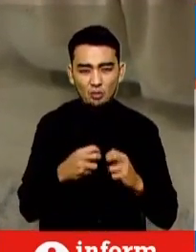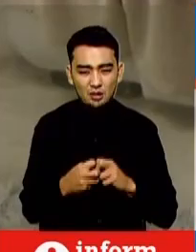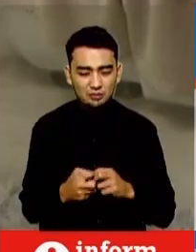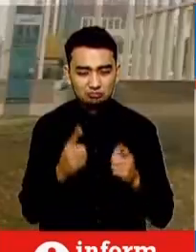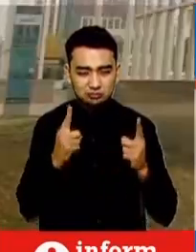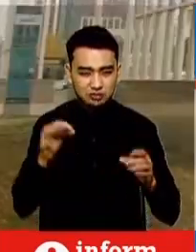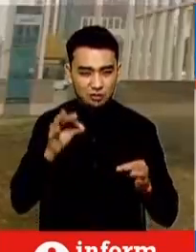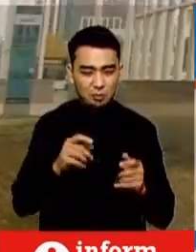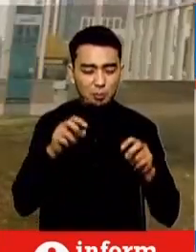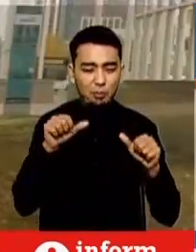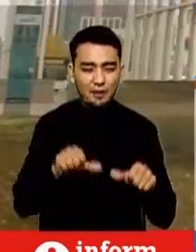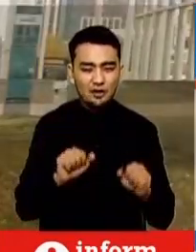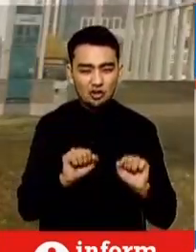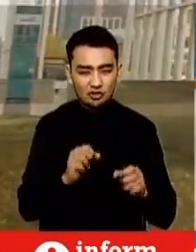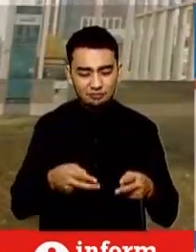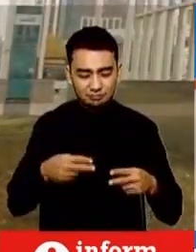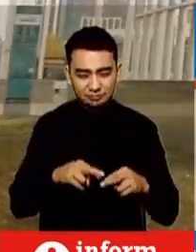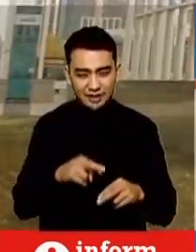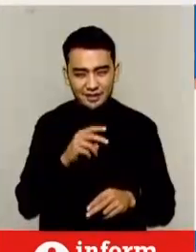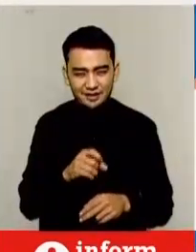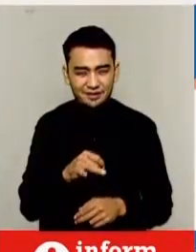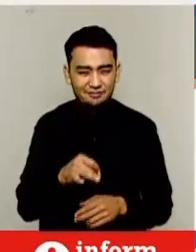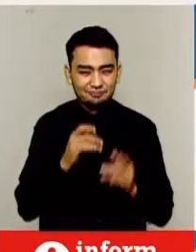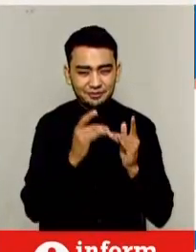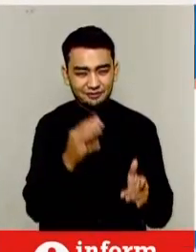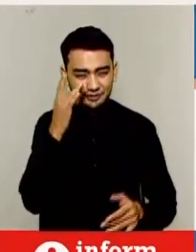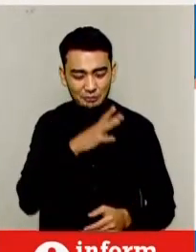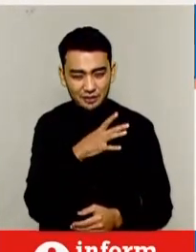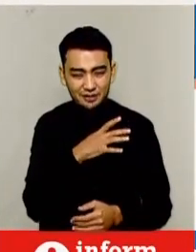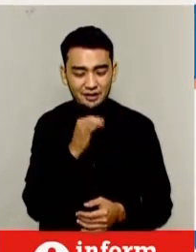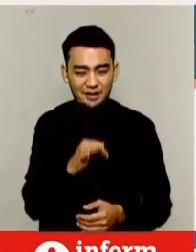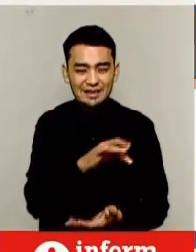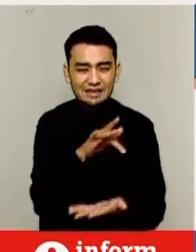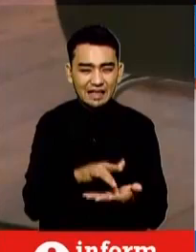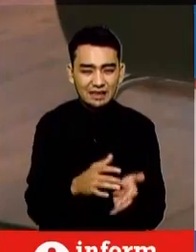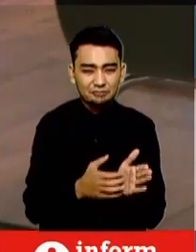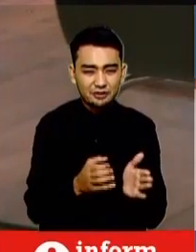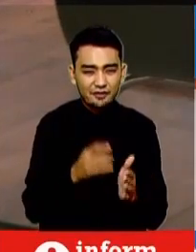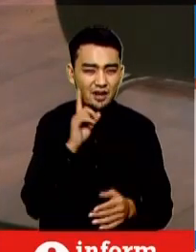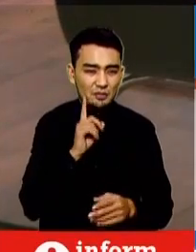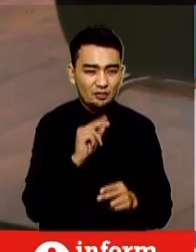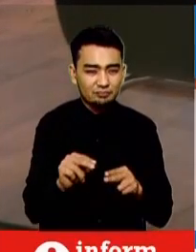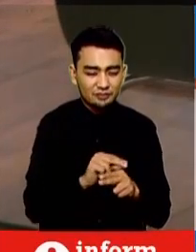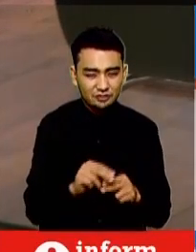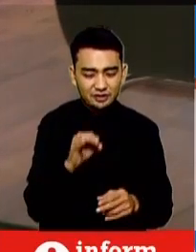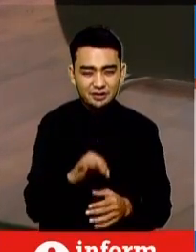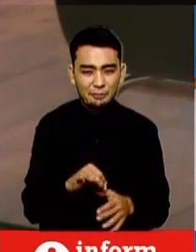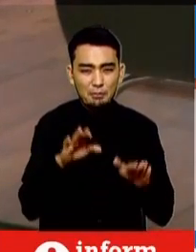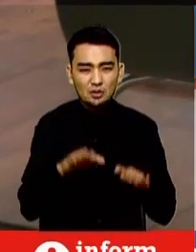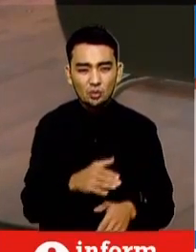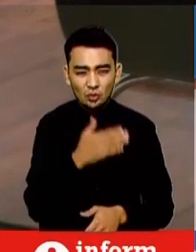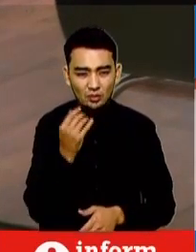для правоохранителей является вопрос изоляции пьяных кухонных боксеров. Не хватает центров временной адаптации и детоксикации, в